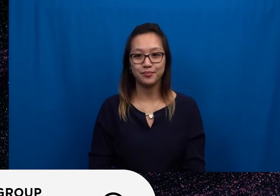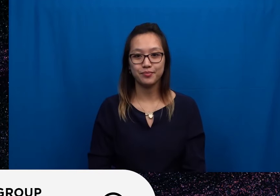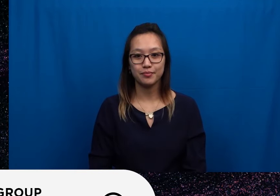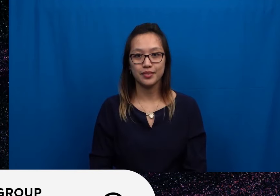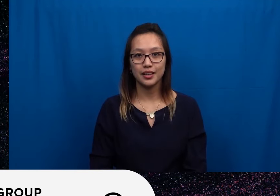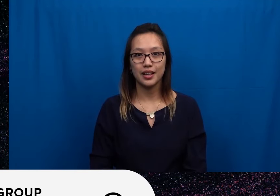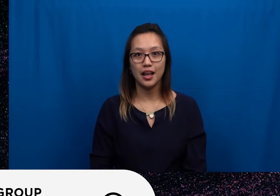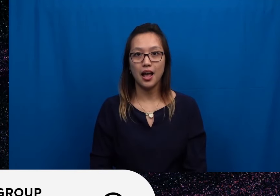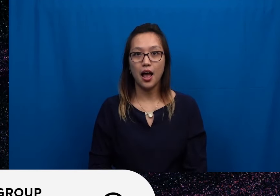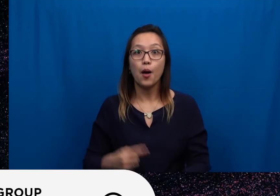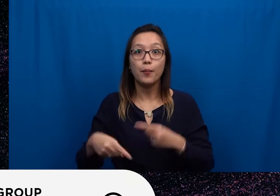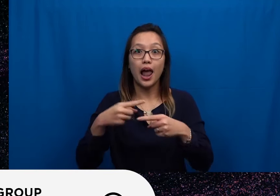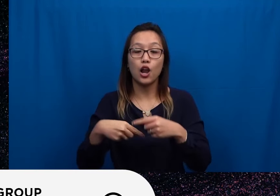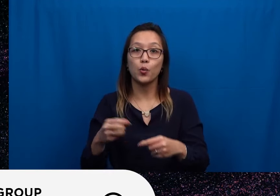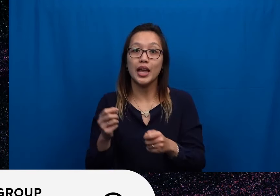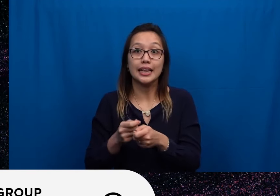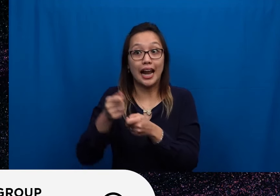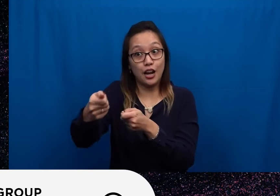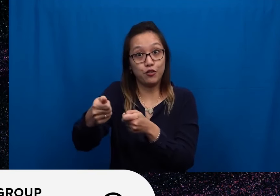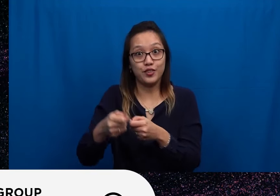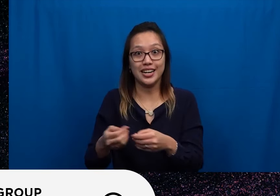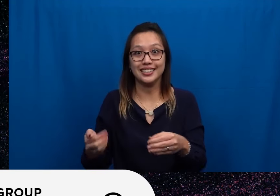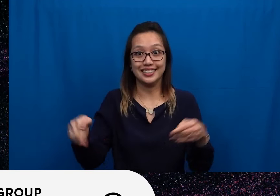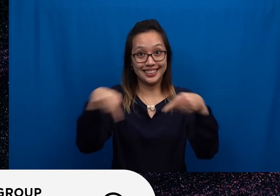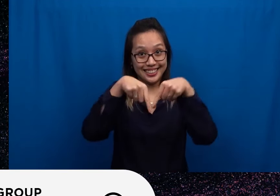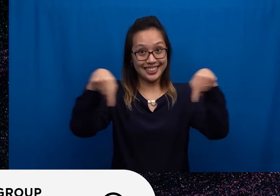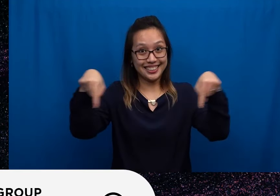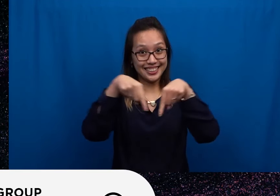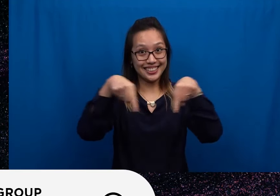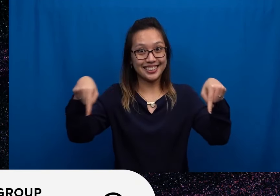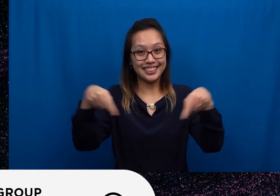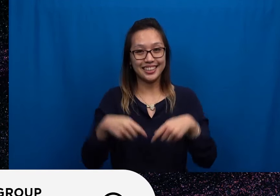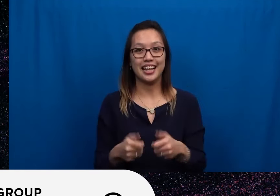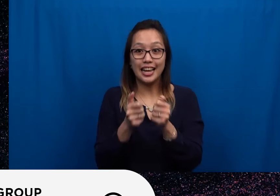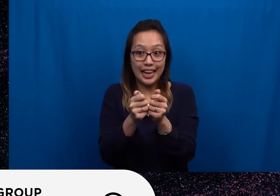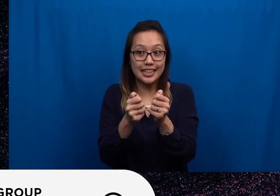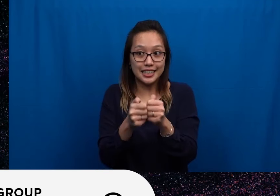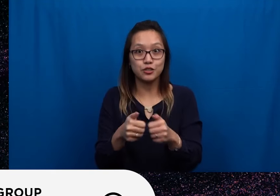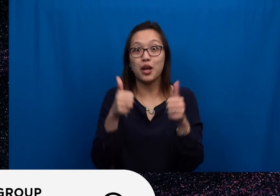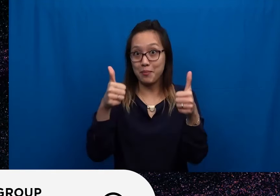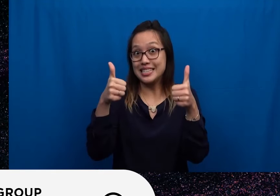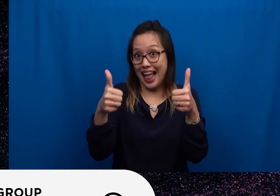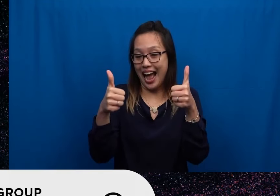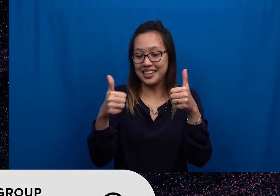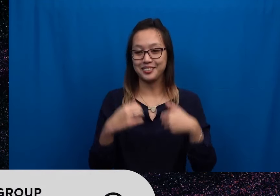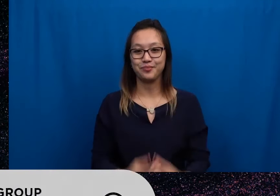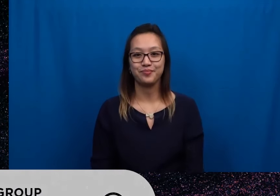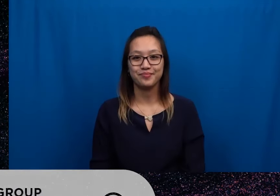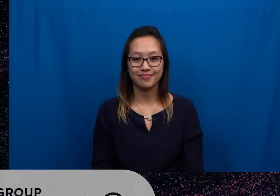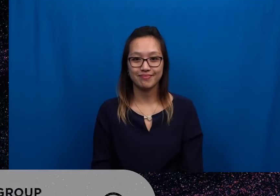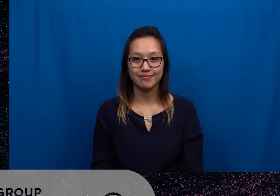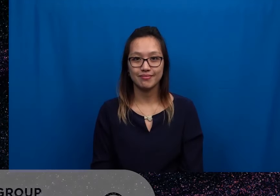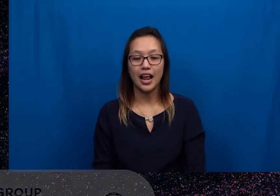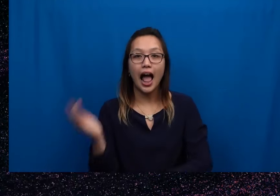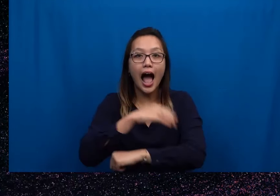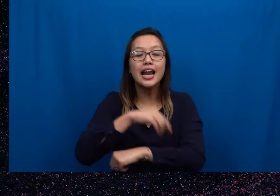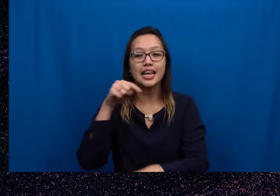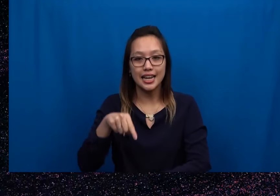melalui transfer ke nomor rekening yang tertera di layar TV atau gadget Anda. Dan sekaligus hari ini